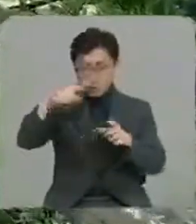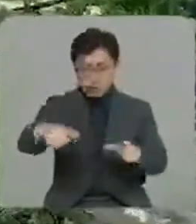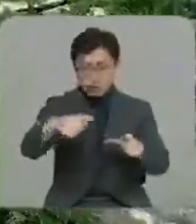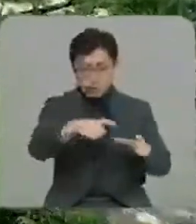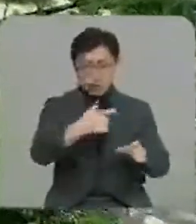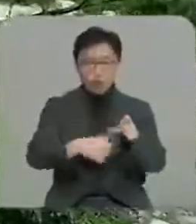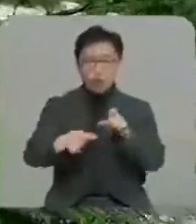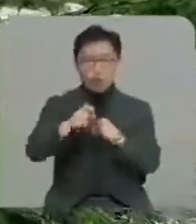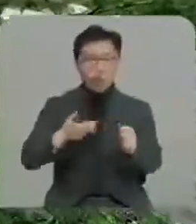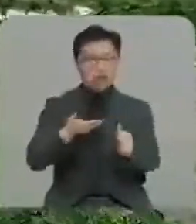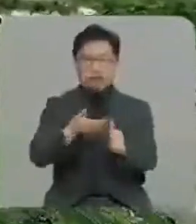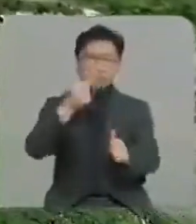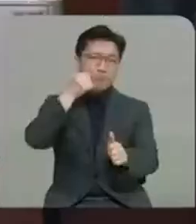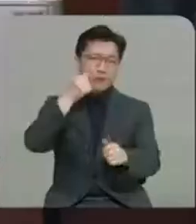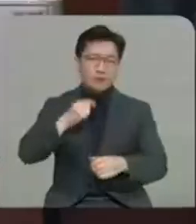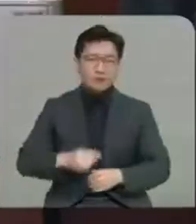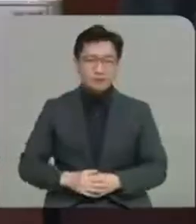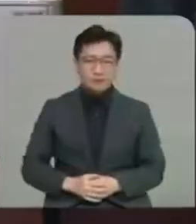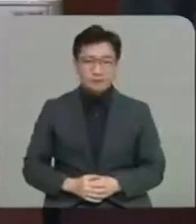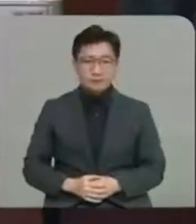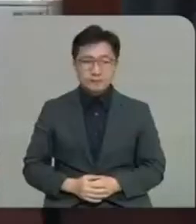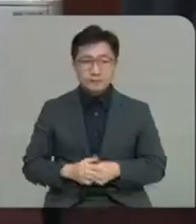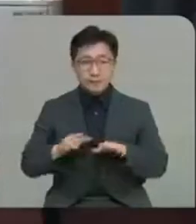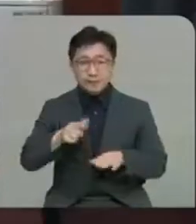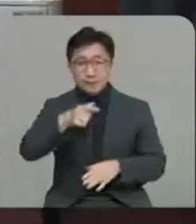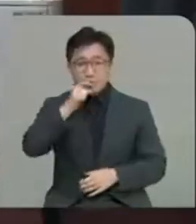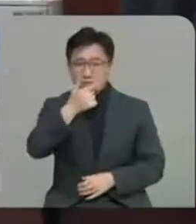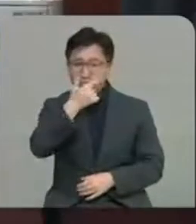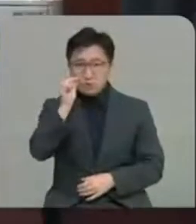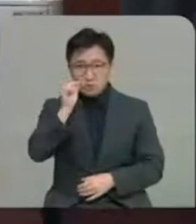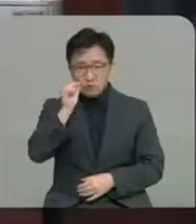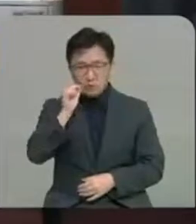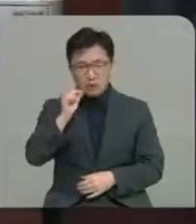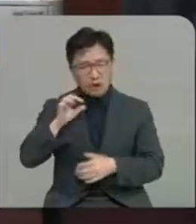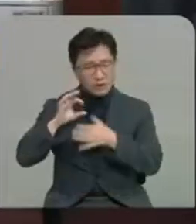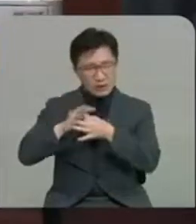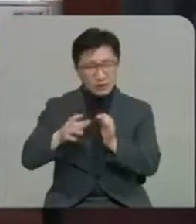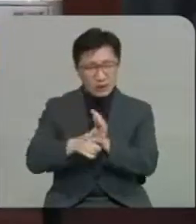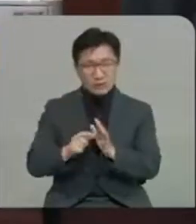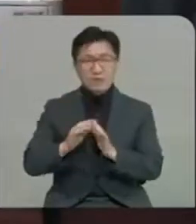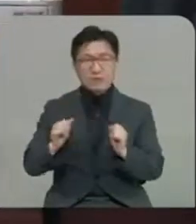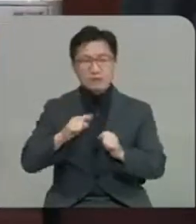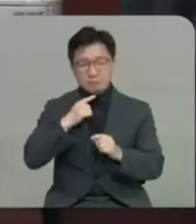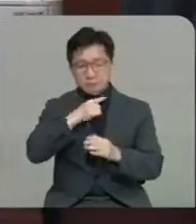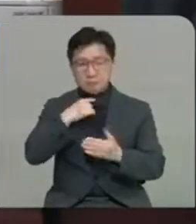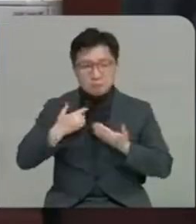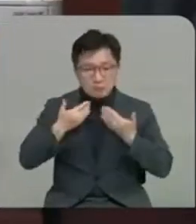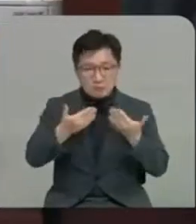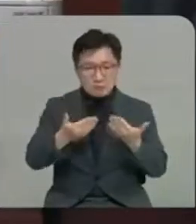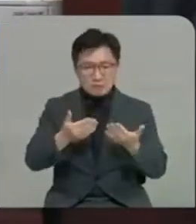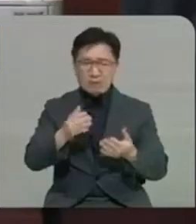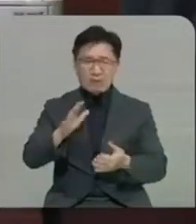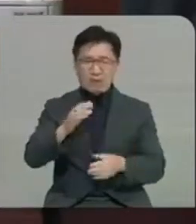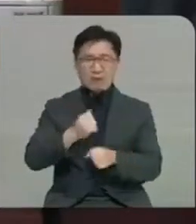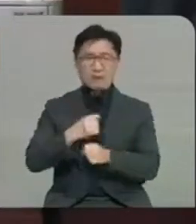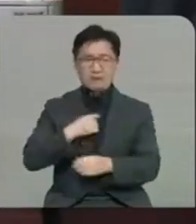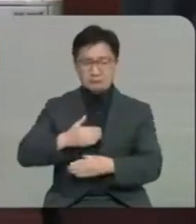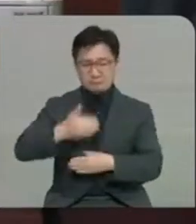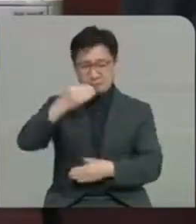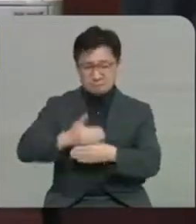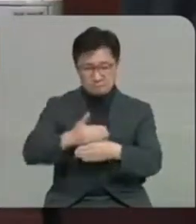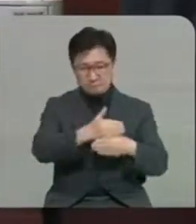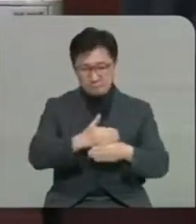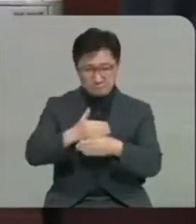늘려줄 수 없다는 입장입니다 만성적인 물 부족 해결하기 위해 우리 도민들의 희생으로 건설된 댐입니다